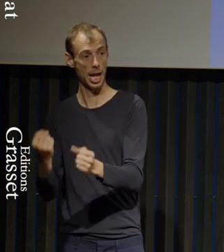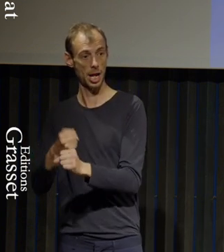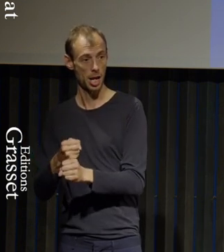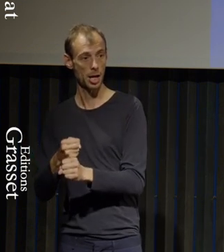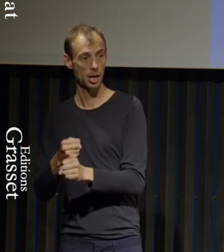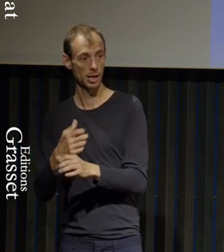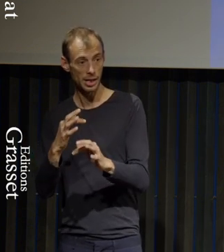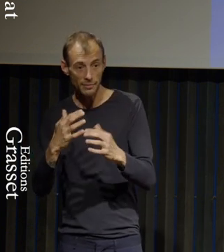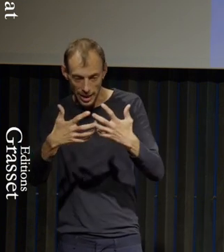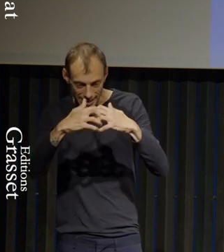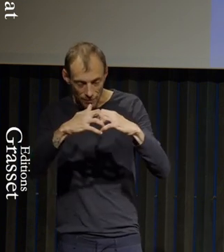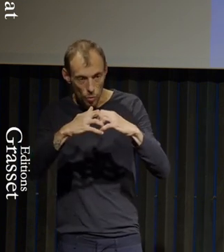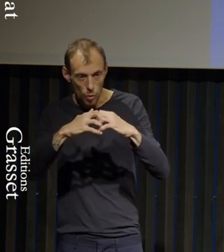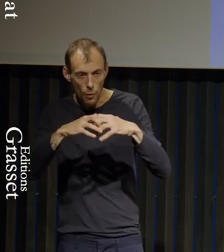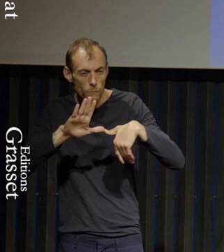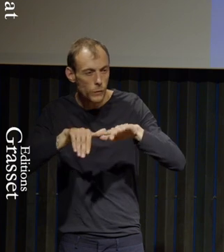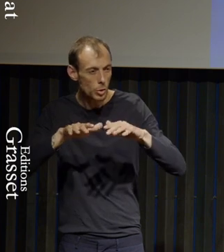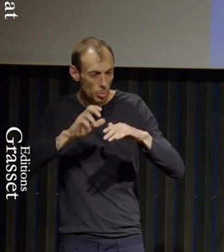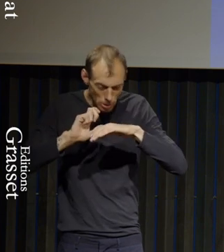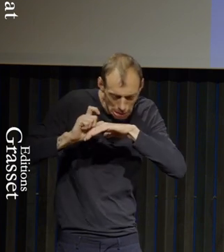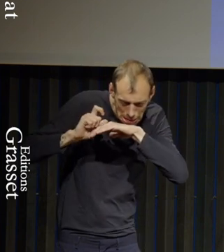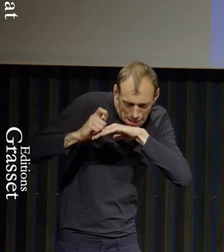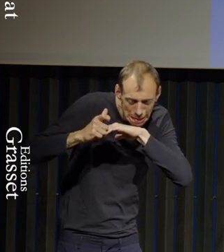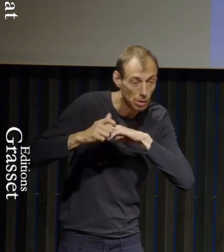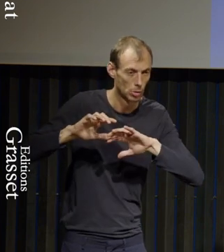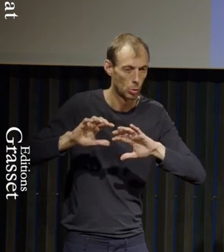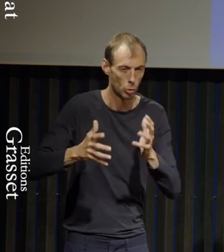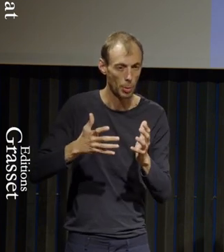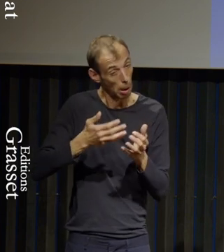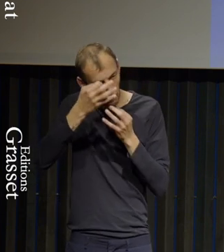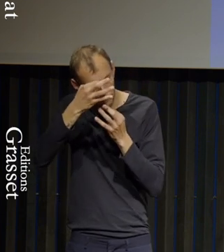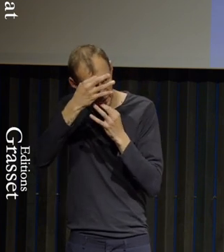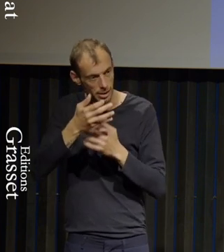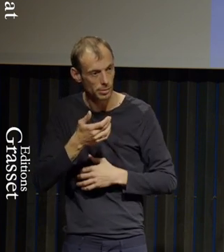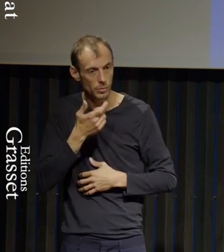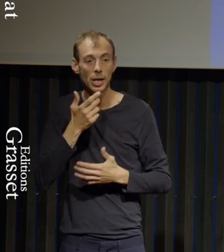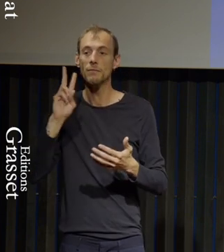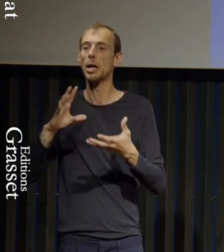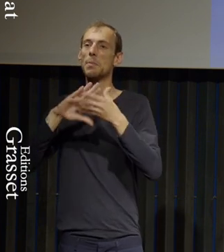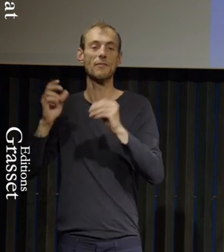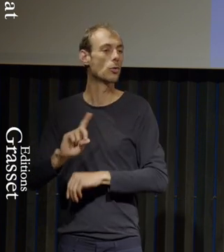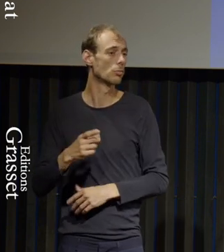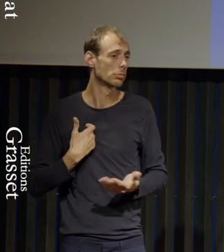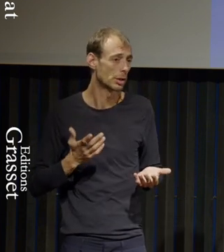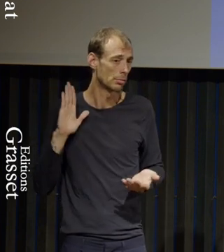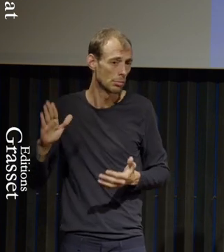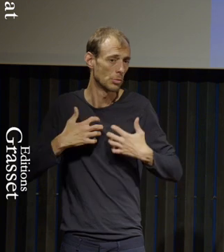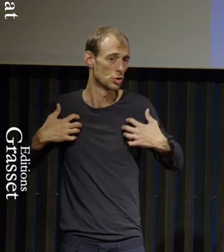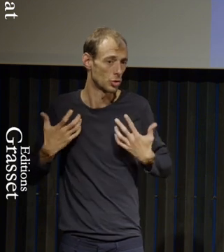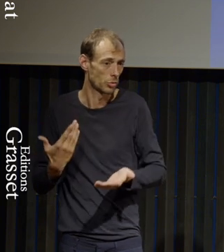façon la plus réaliste possible. Donc ça n'est pas qu'une métaphore, hein, c'est vraiment une démarche scientifique. Mais au-delà de la démarche